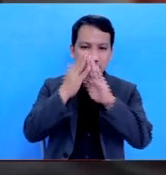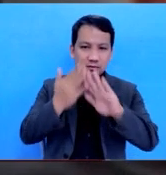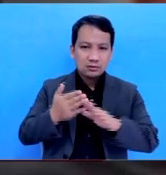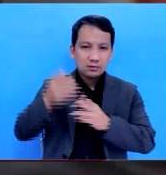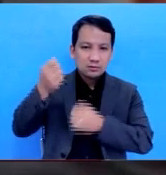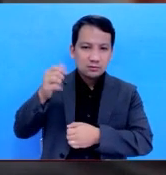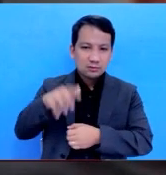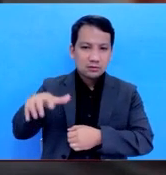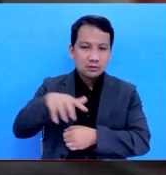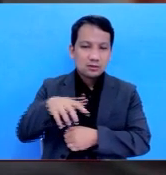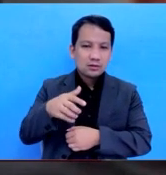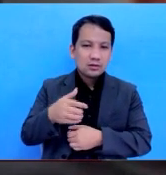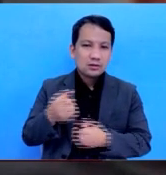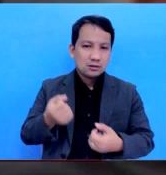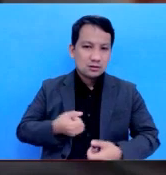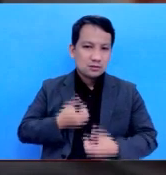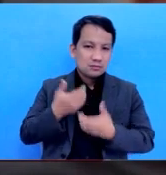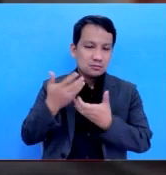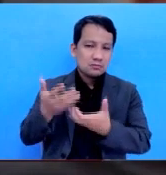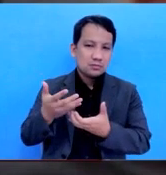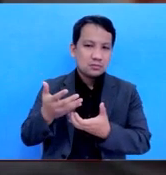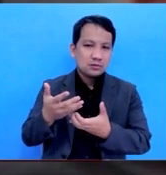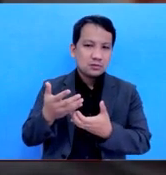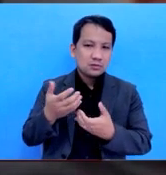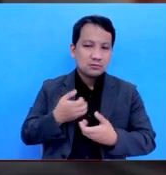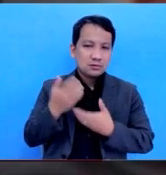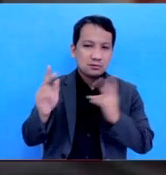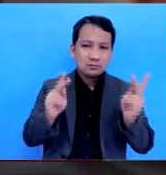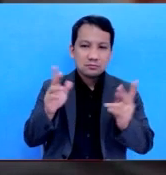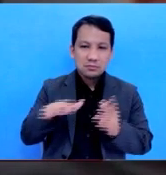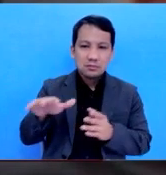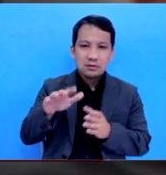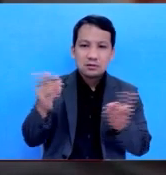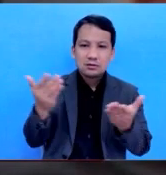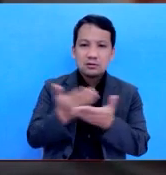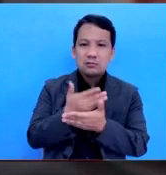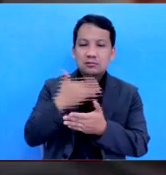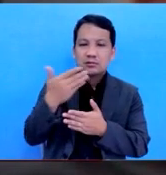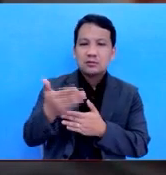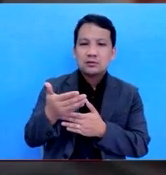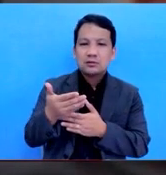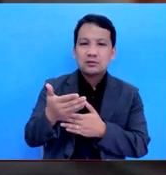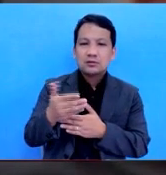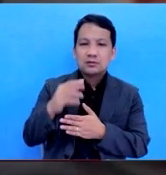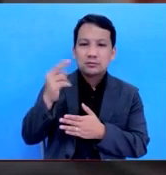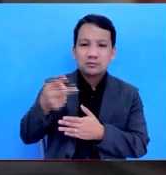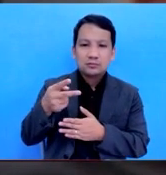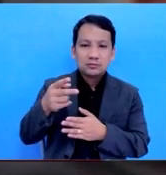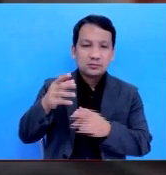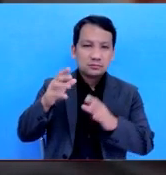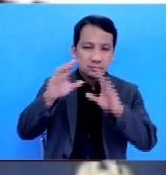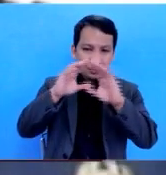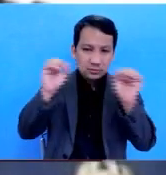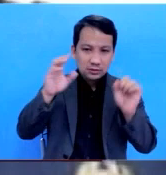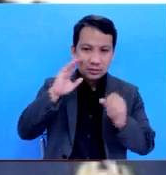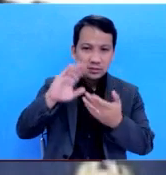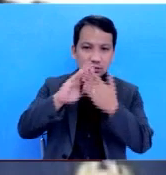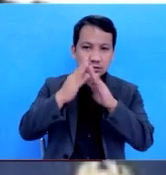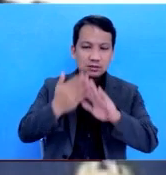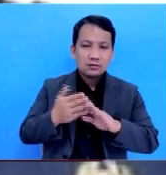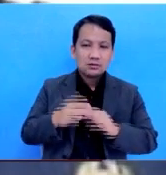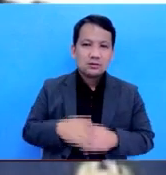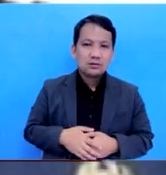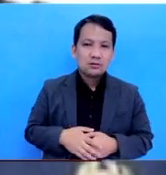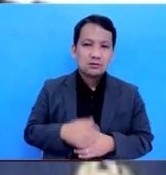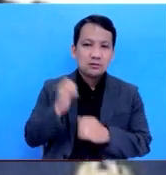para maipabatid ang mga hinaing ng mamamayan sa papasok na ikalawang rehimeng Marcos. Mapayapang pagkilos to. Sana po ay